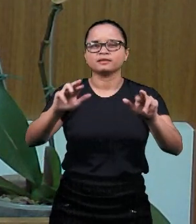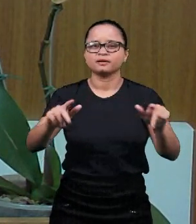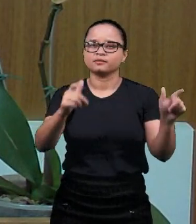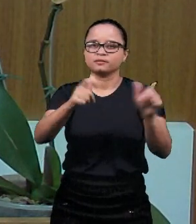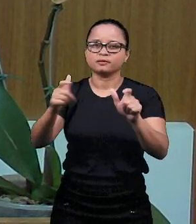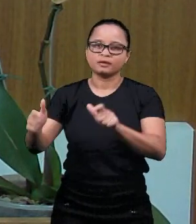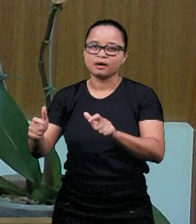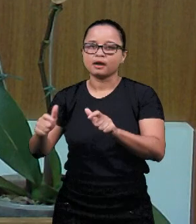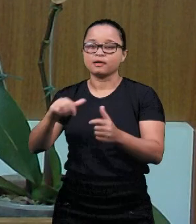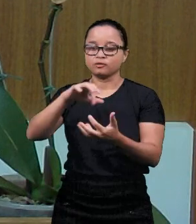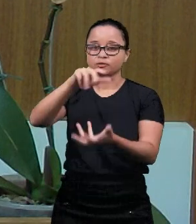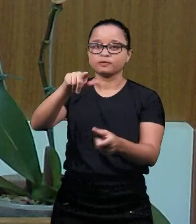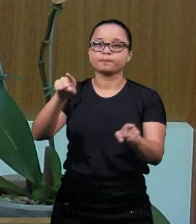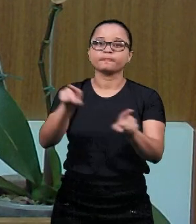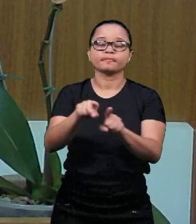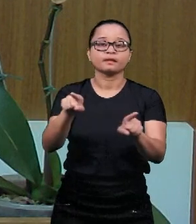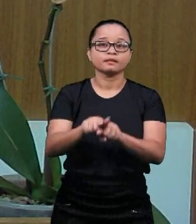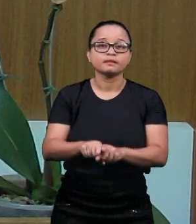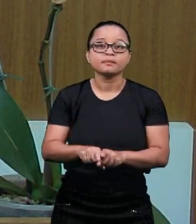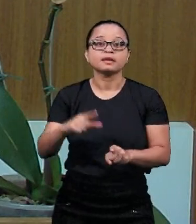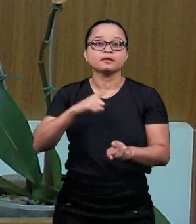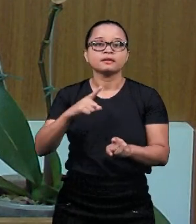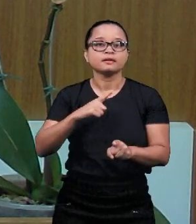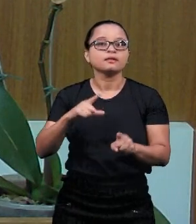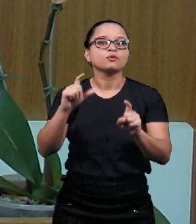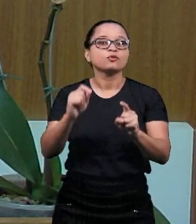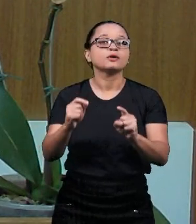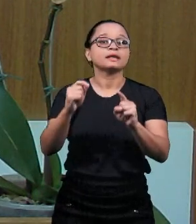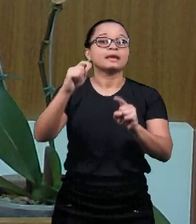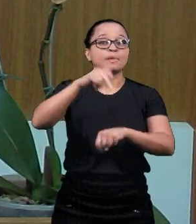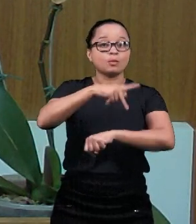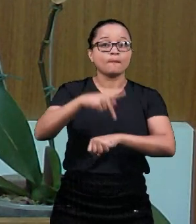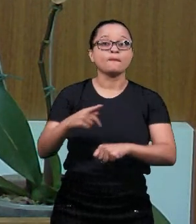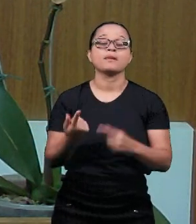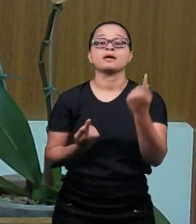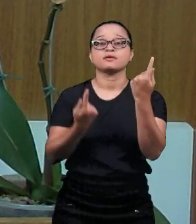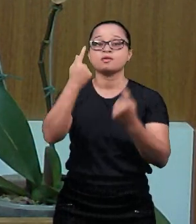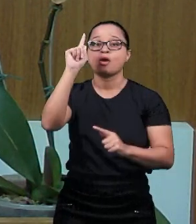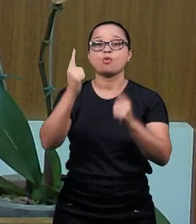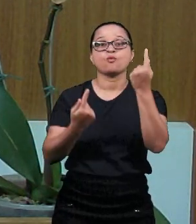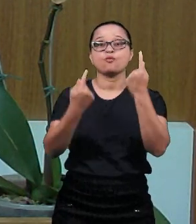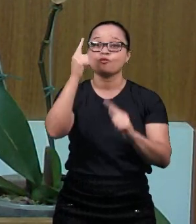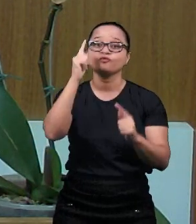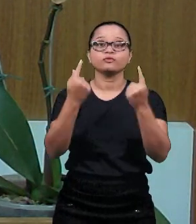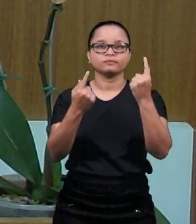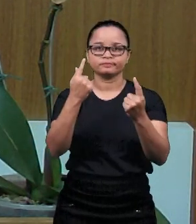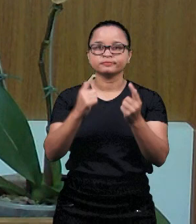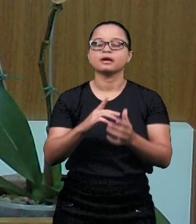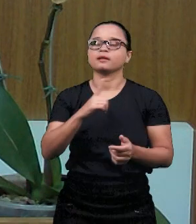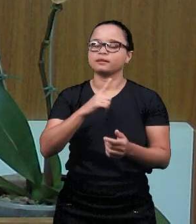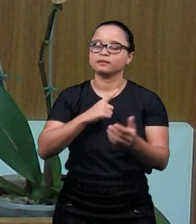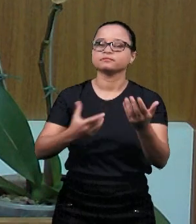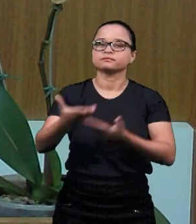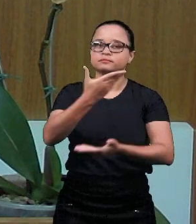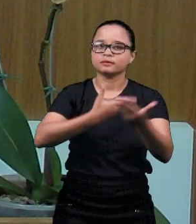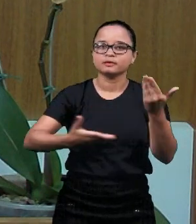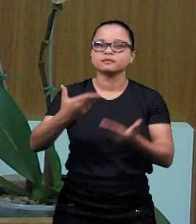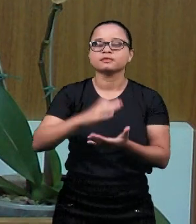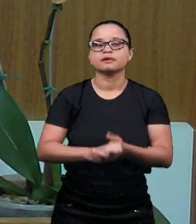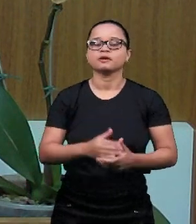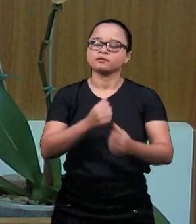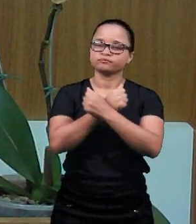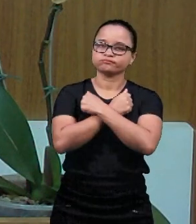participation. Je vais laisser ici mes salutations fraternelles, notre droit de compagnie et dire que nous sommes